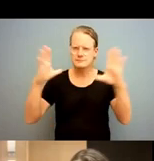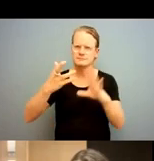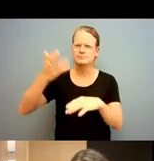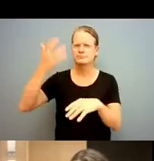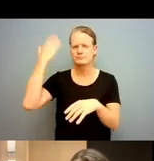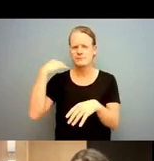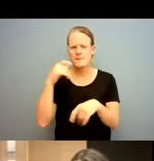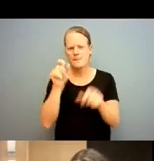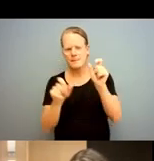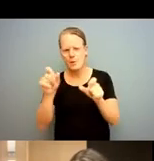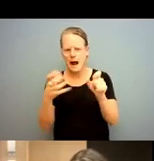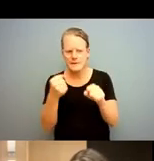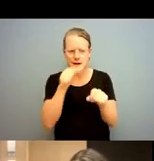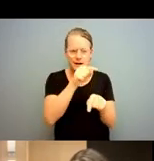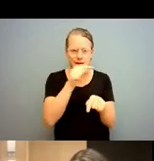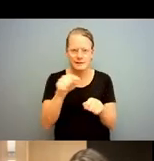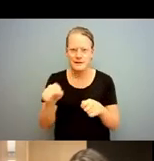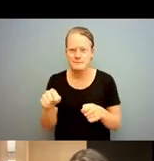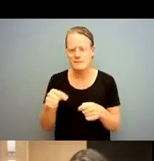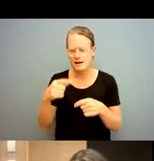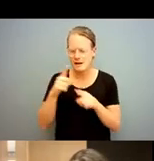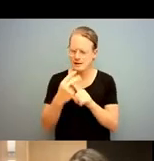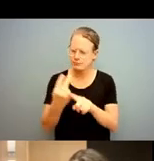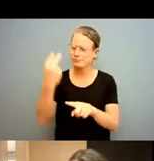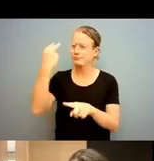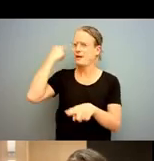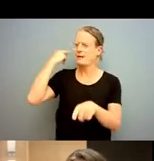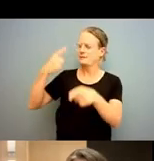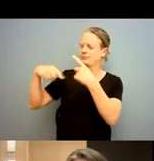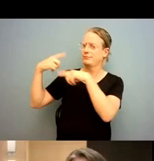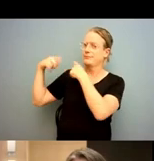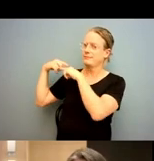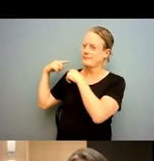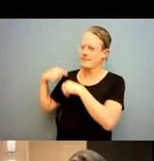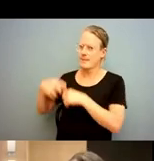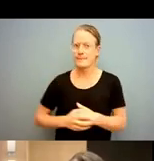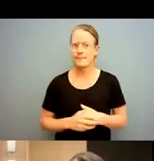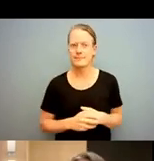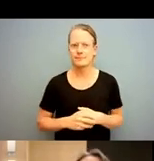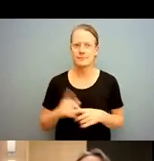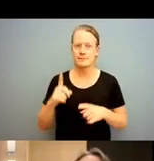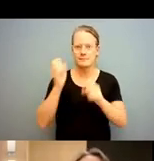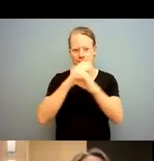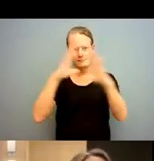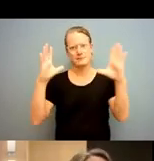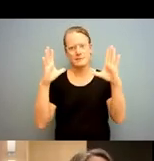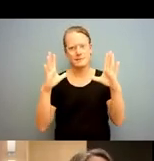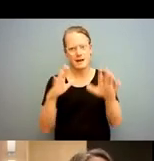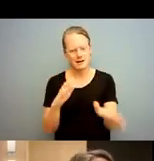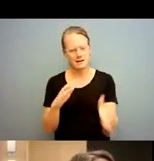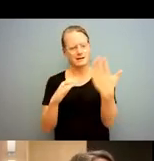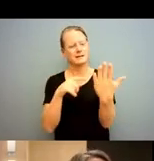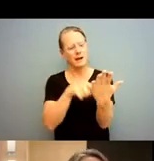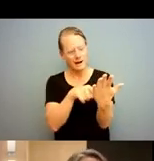kaska oamin, minte aivadea minkä. Ja maittai muistui Lassin pohte Oulu